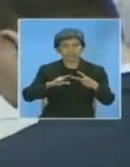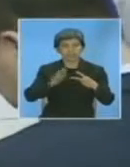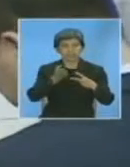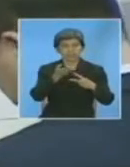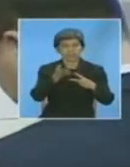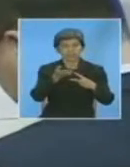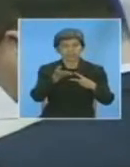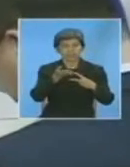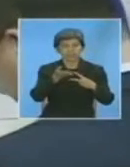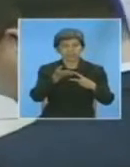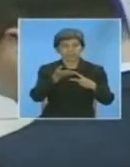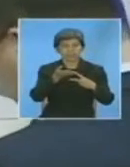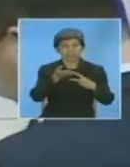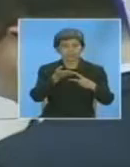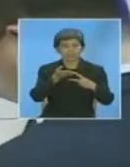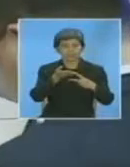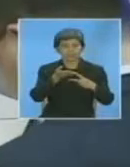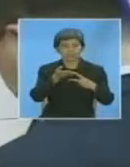จงรัก